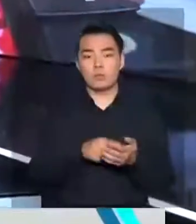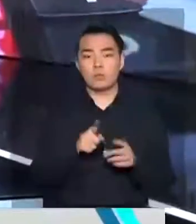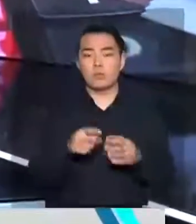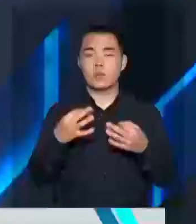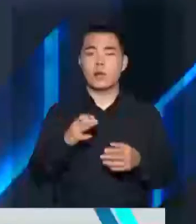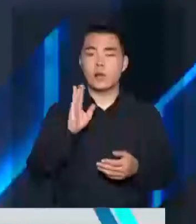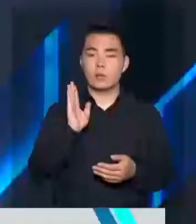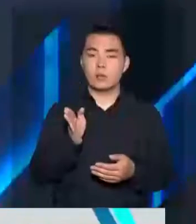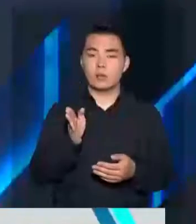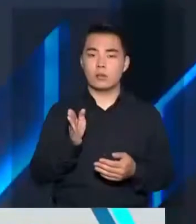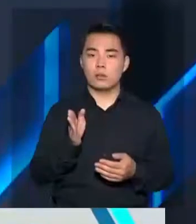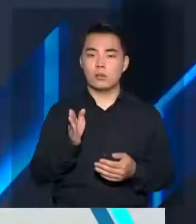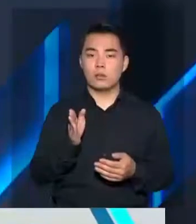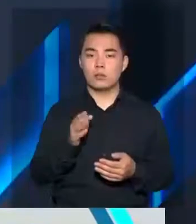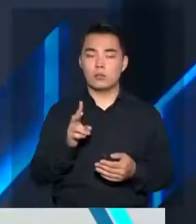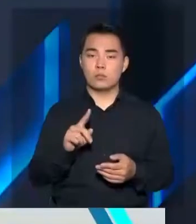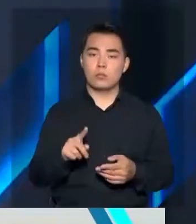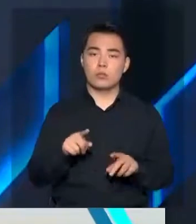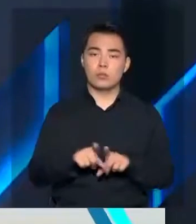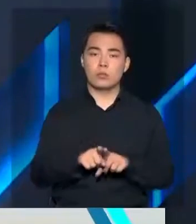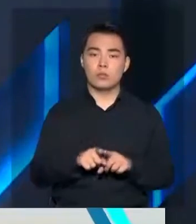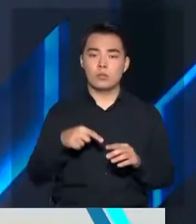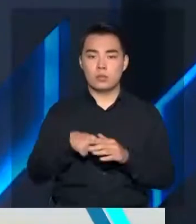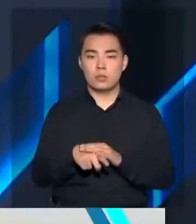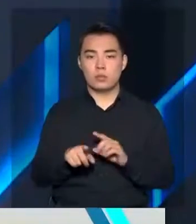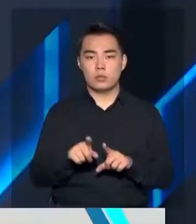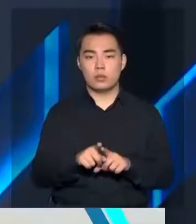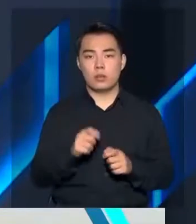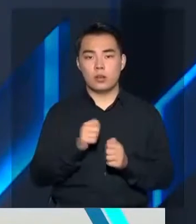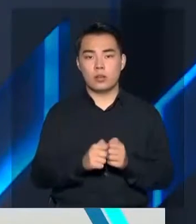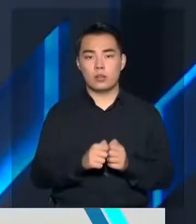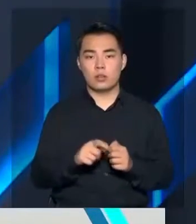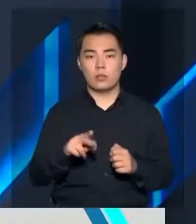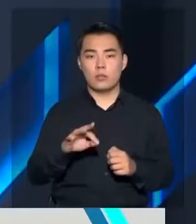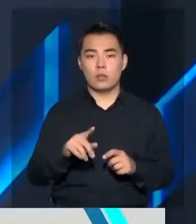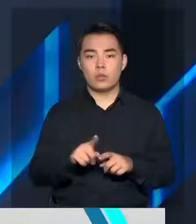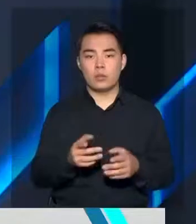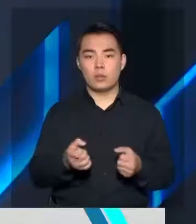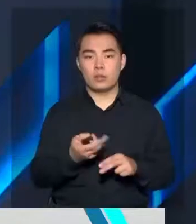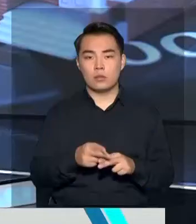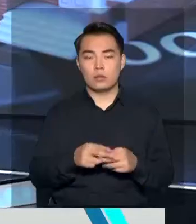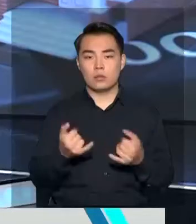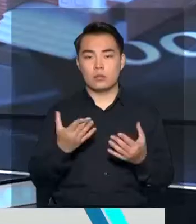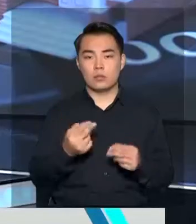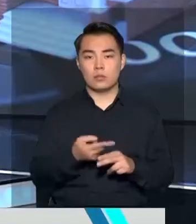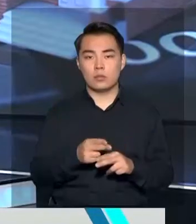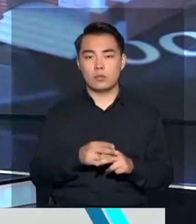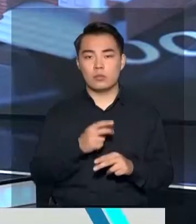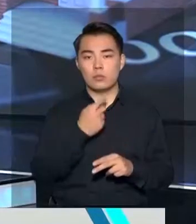қарай бағыттауды? Енді әрбір сала бойынша бүгінгі таңда өзіңіз білесіз, мынау